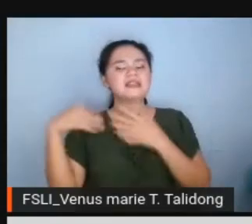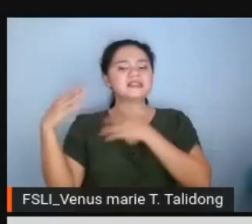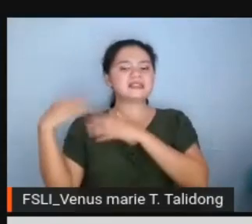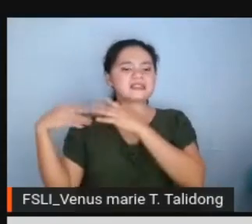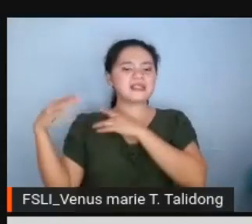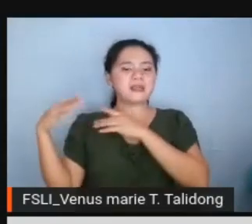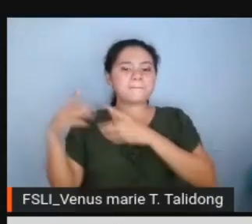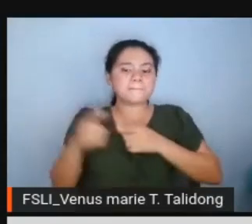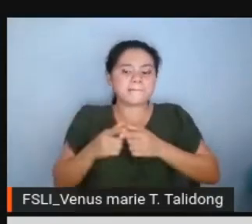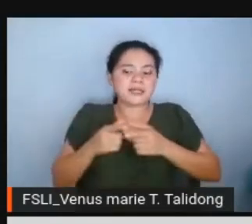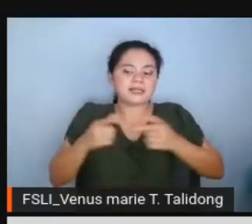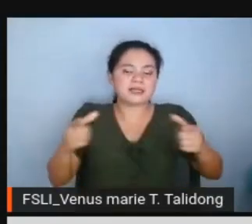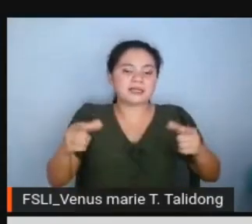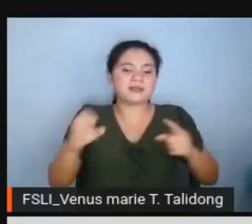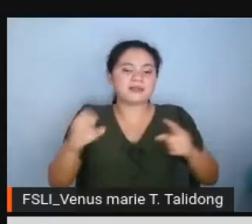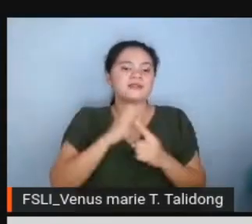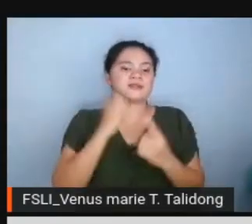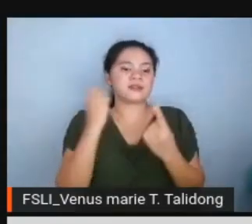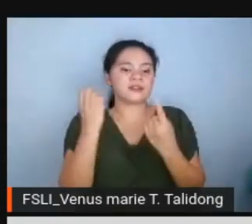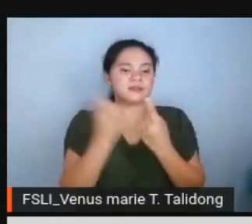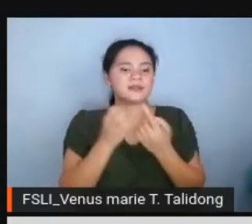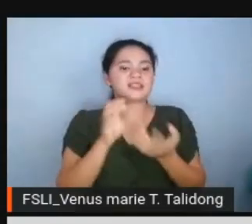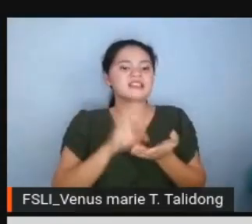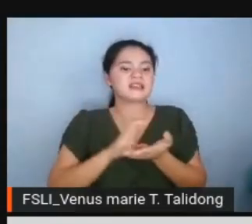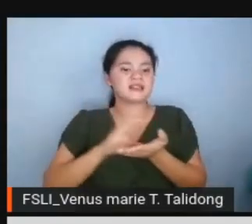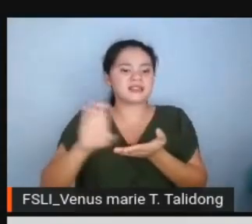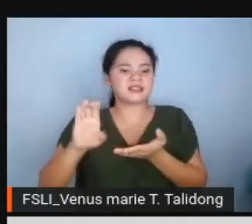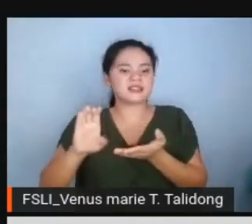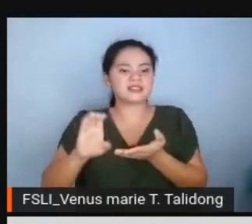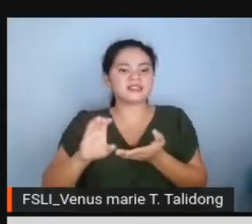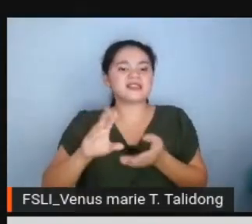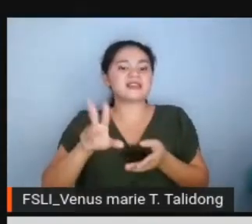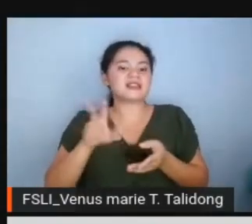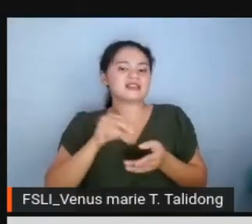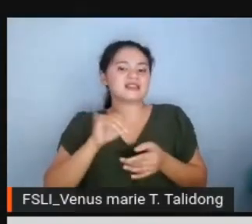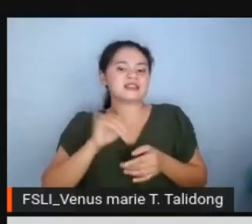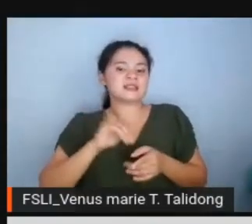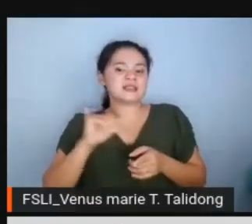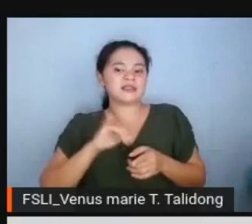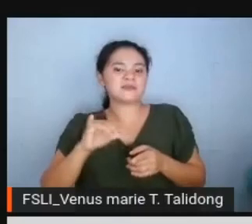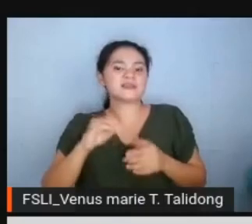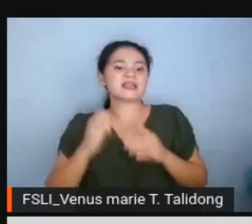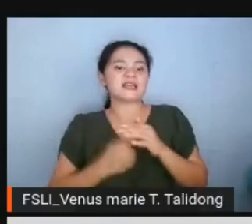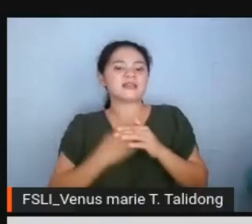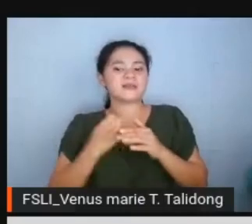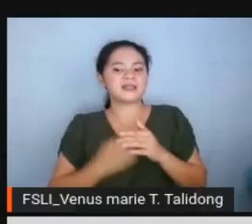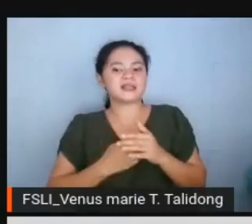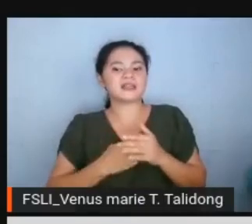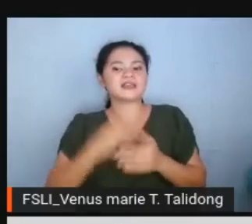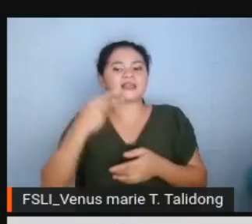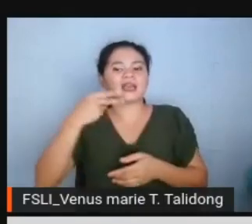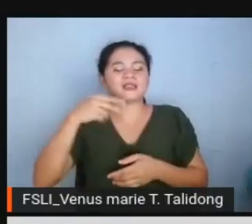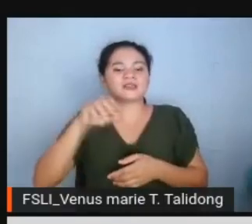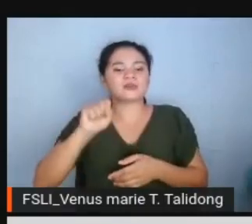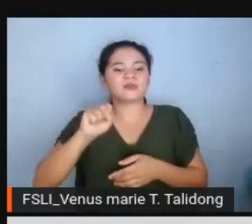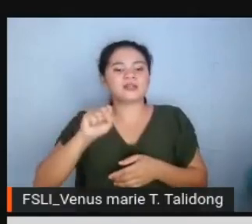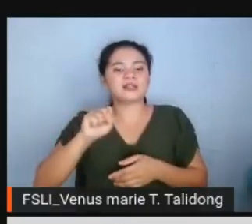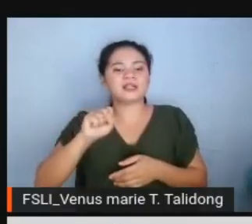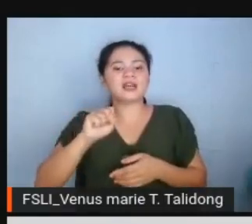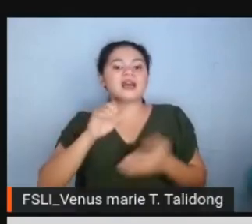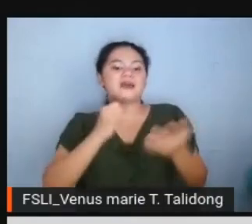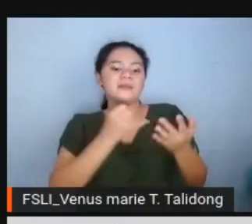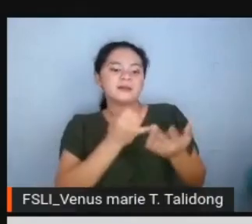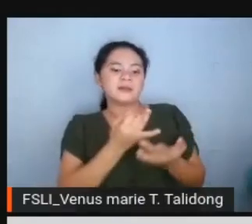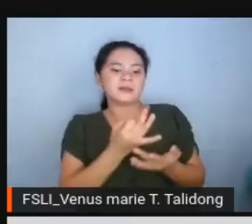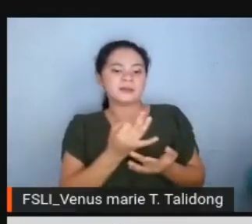ng college. No? Hindi katulad nung elementary and high school, medyo bilang lang kayo sa isang classroom. And then, sa high